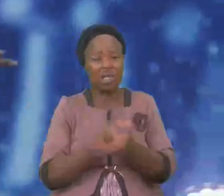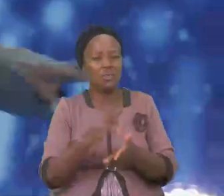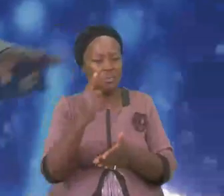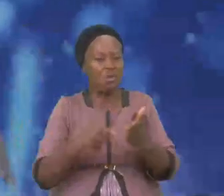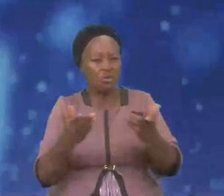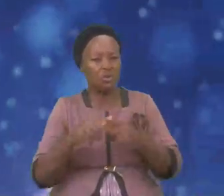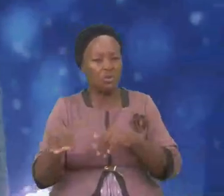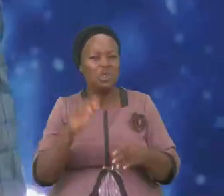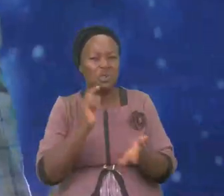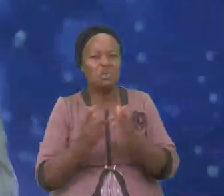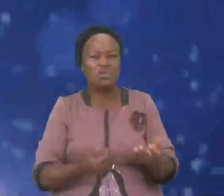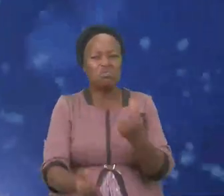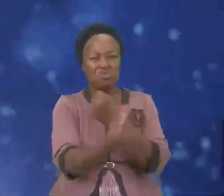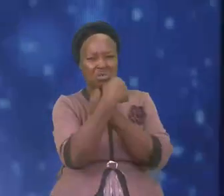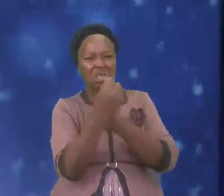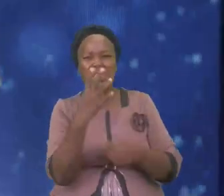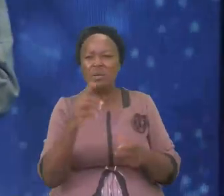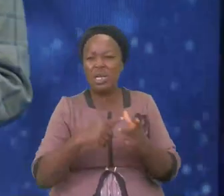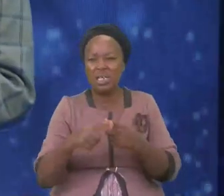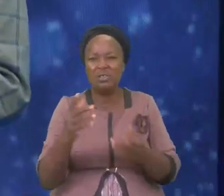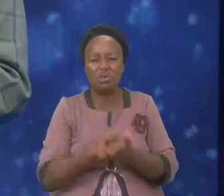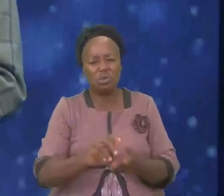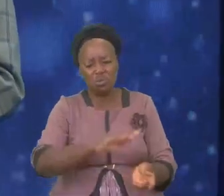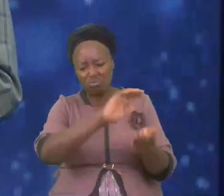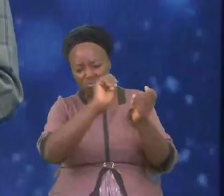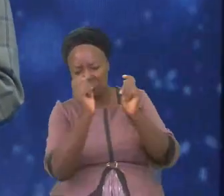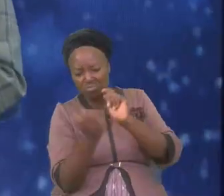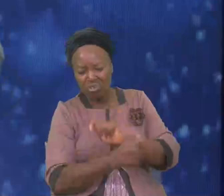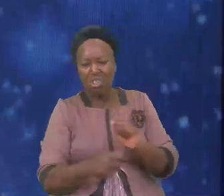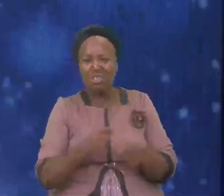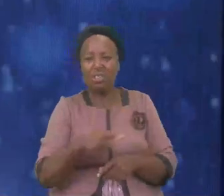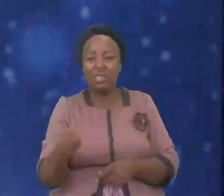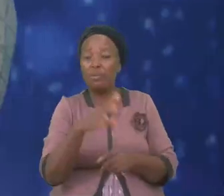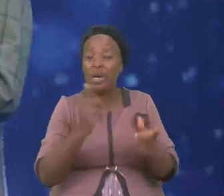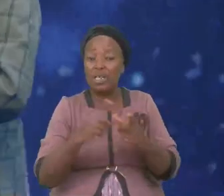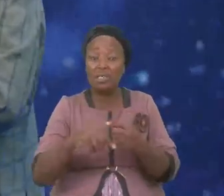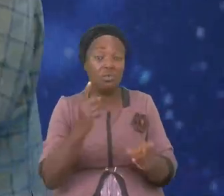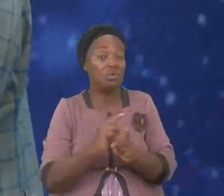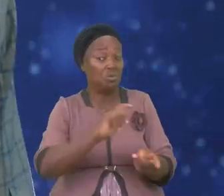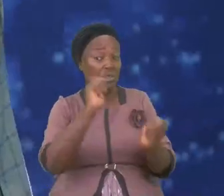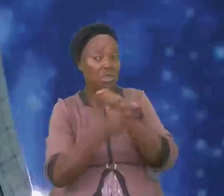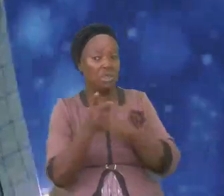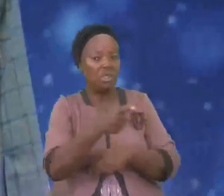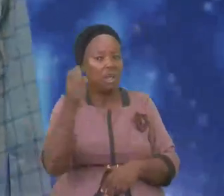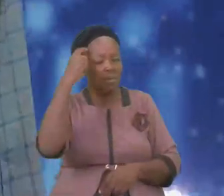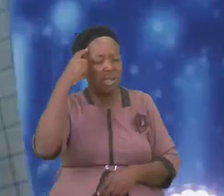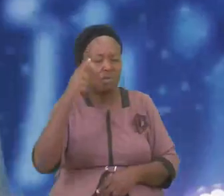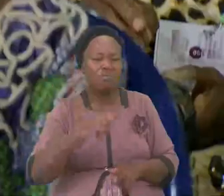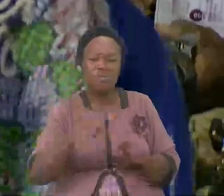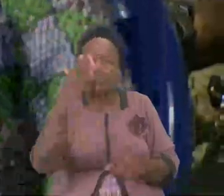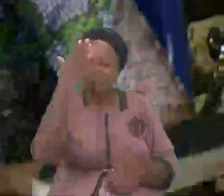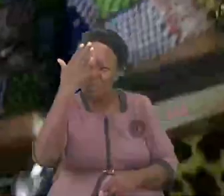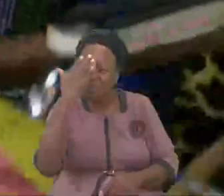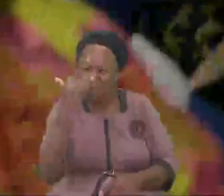Il voulait donc les humilier et les changer et changer leur esprit.